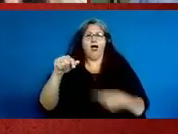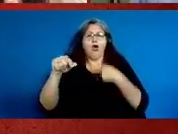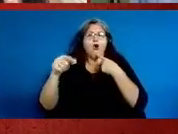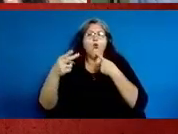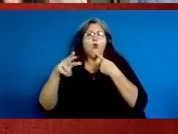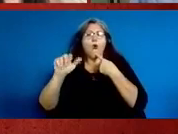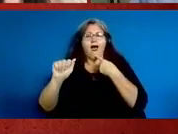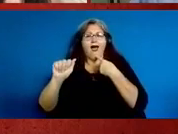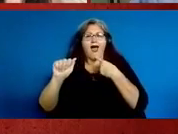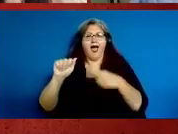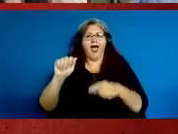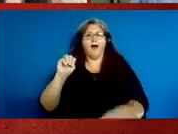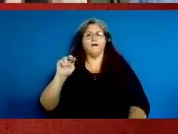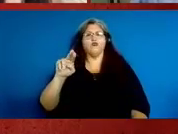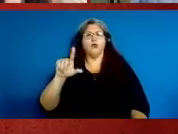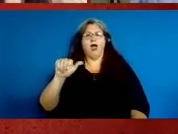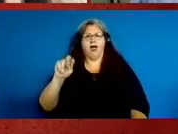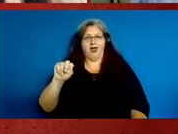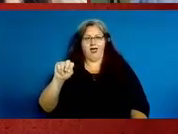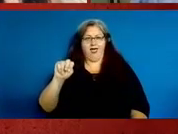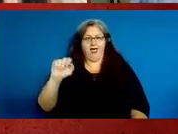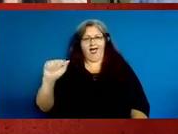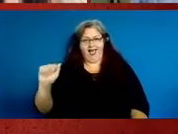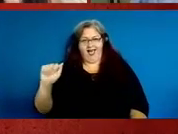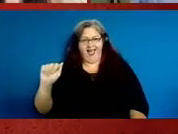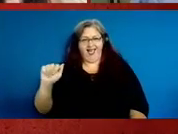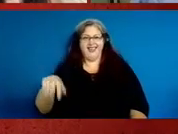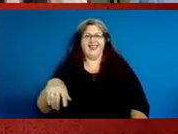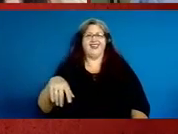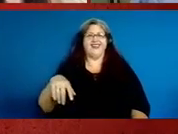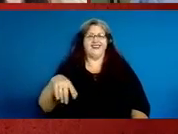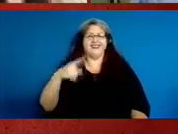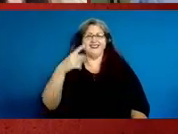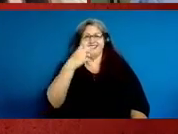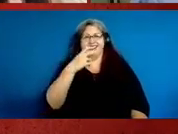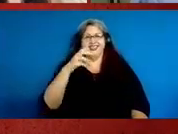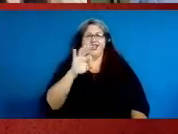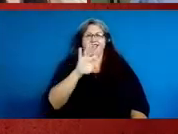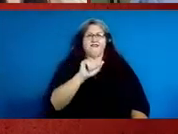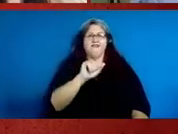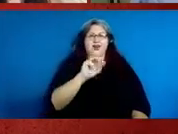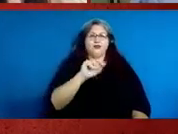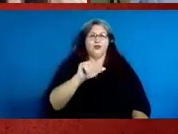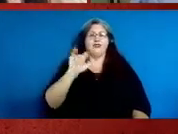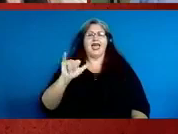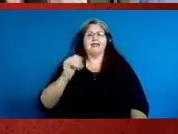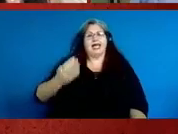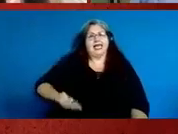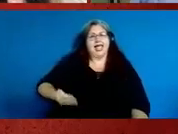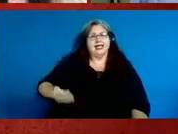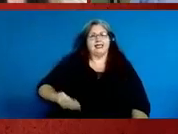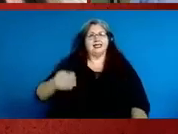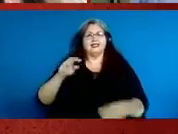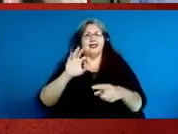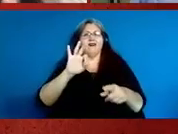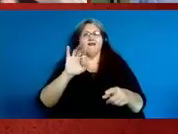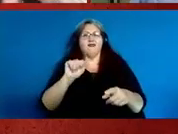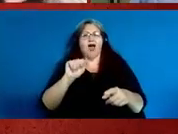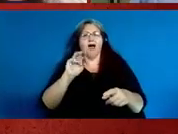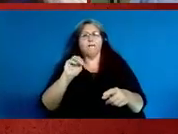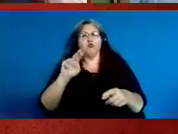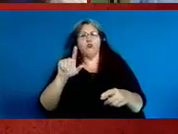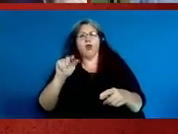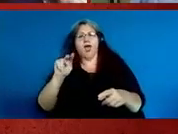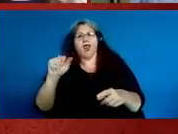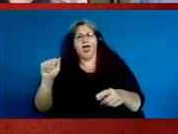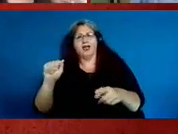啊， 花 木兰啊。 对呀，花木兰係 Cantonese 花木蘭啊。 Okay, anyway.